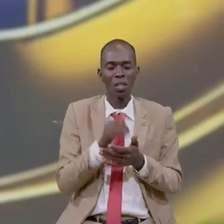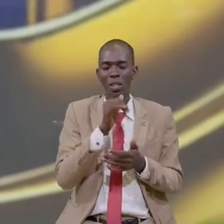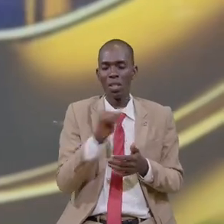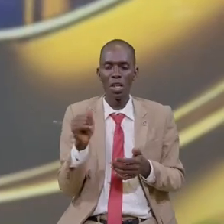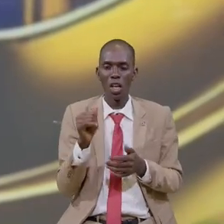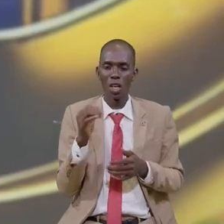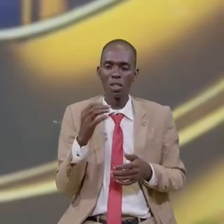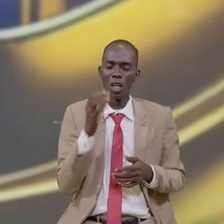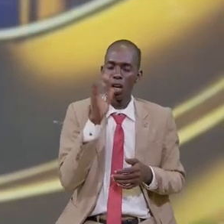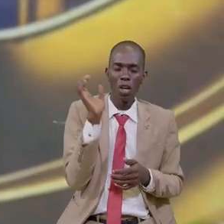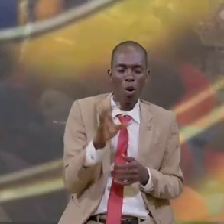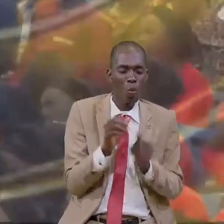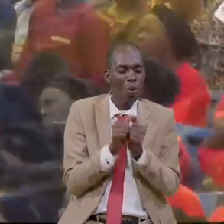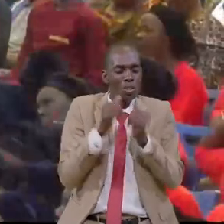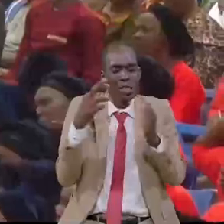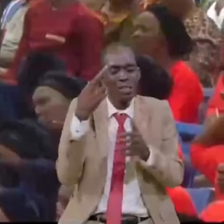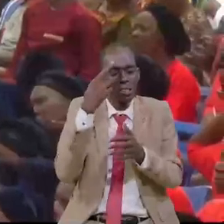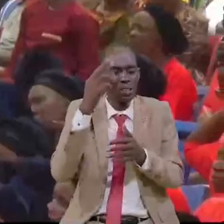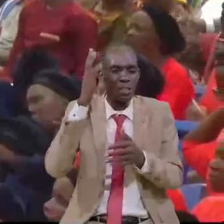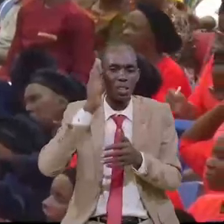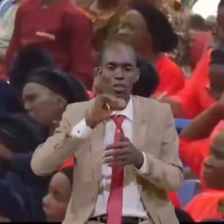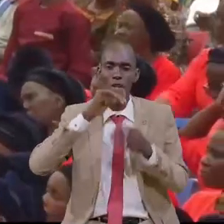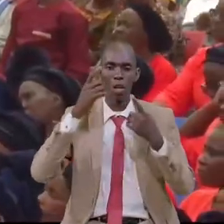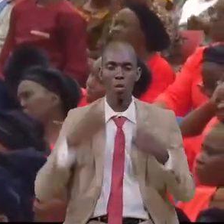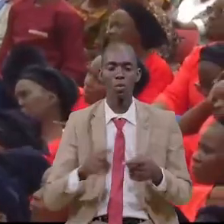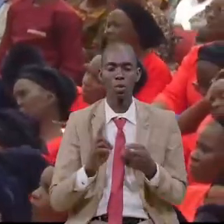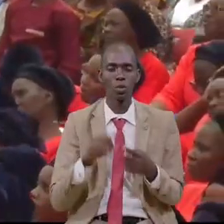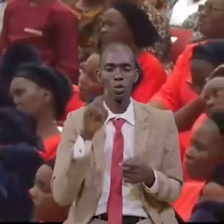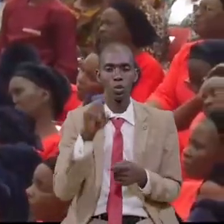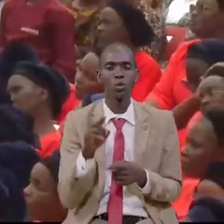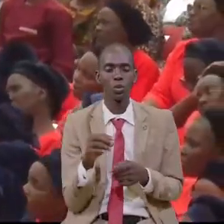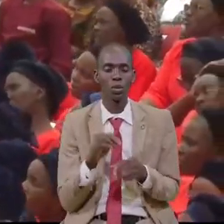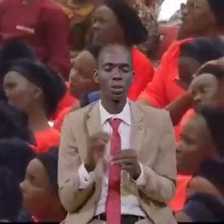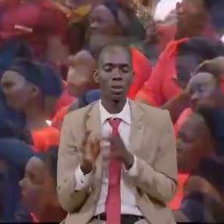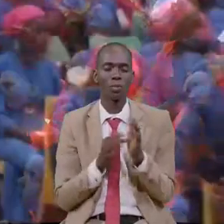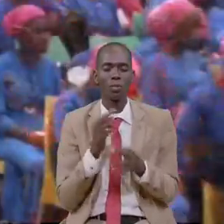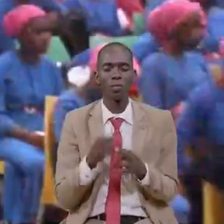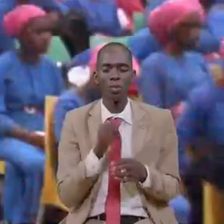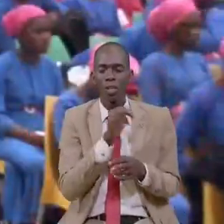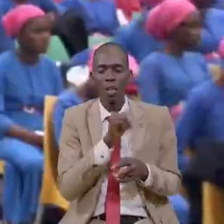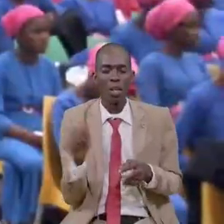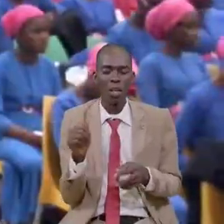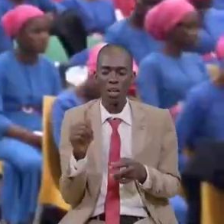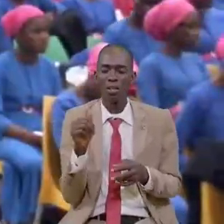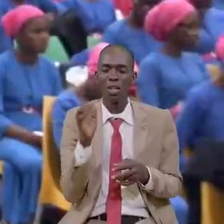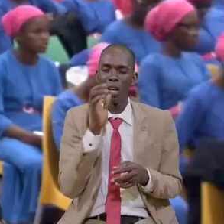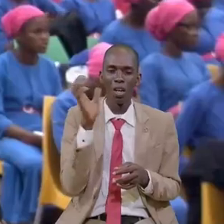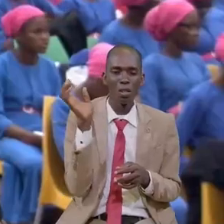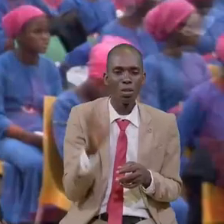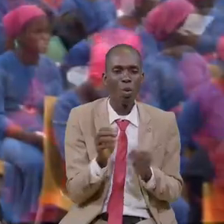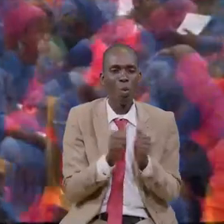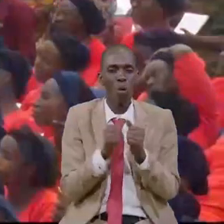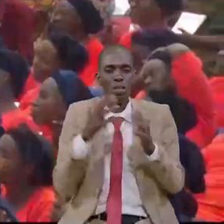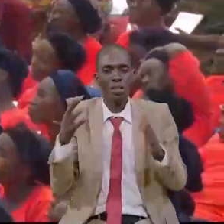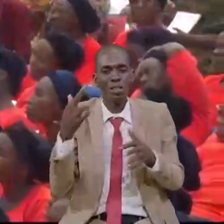pas d'effet. Pour toi, une malédiction sans cause, dites-moi, la suite n'aura pas